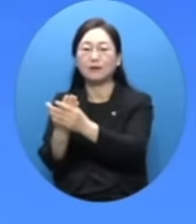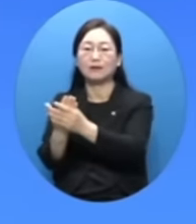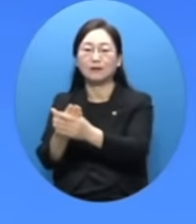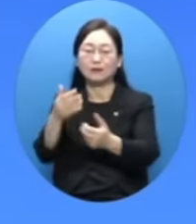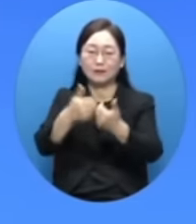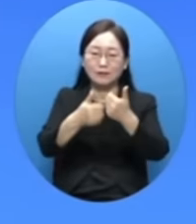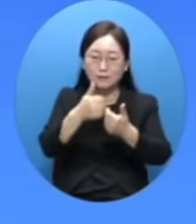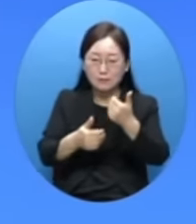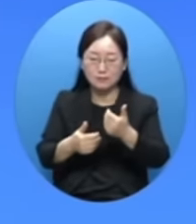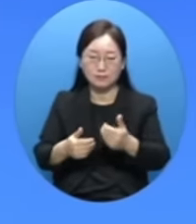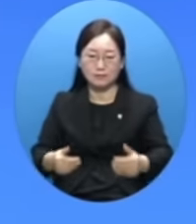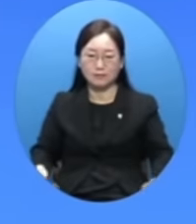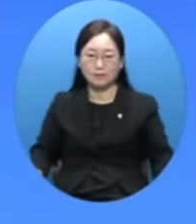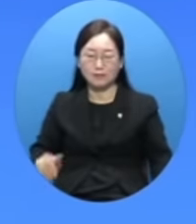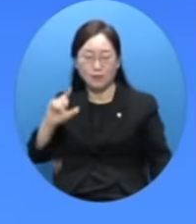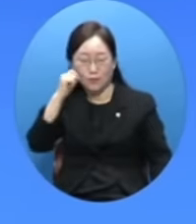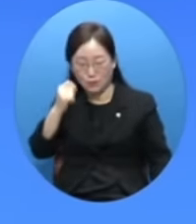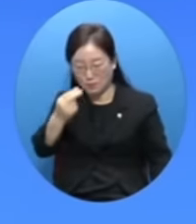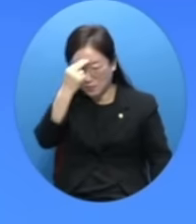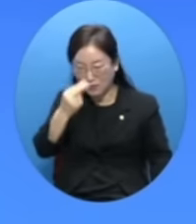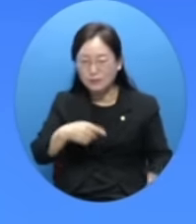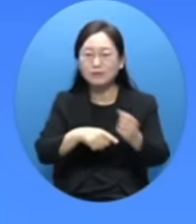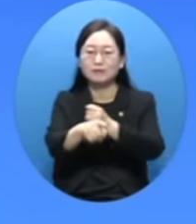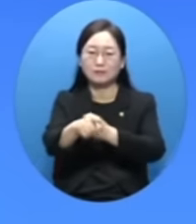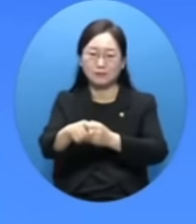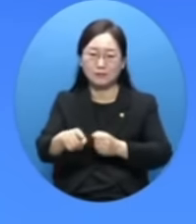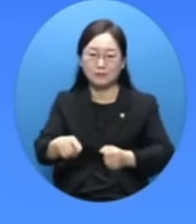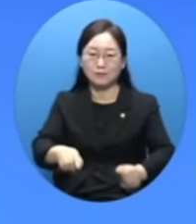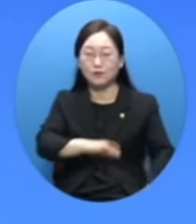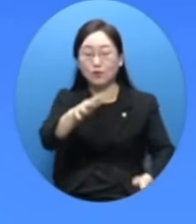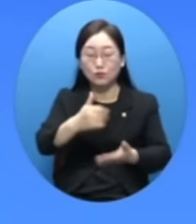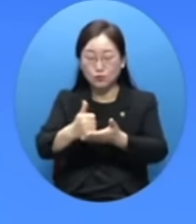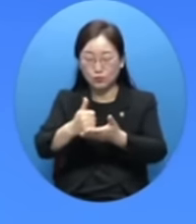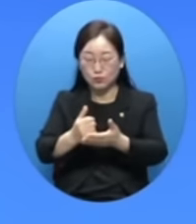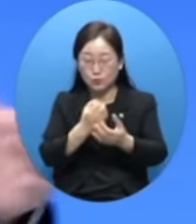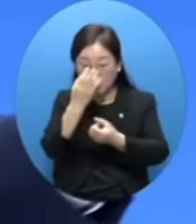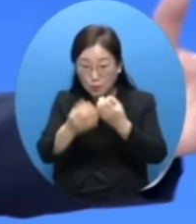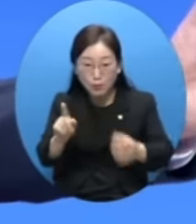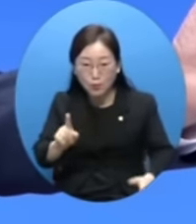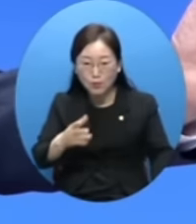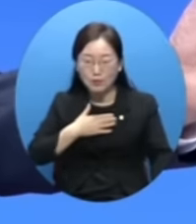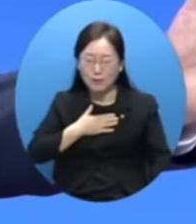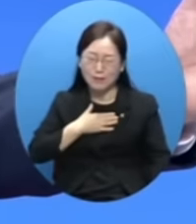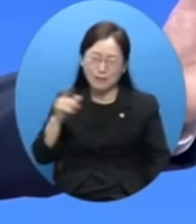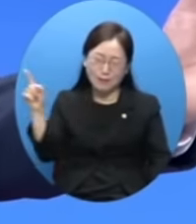갈등이 생겨나게 되고 어려움에 빠지게 되는 것입니다. 우리는 주 앞에 고백해야 됩니다.